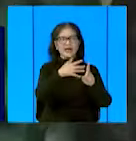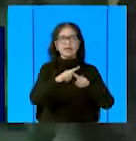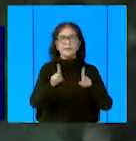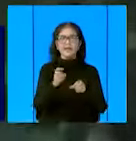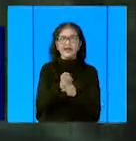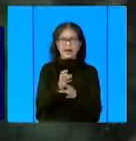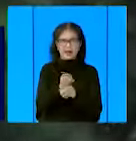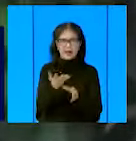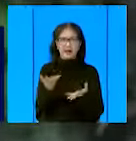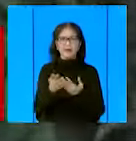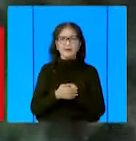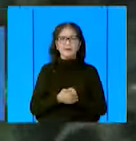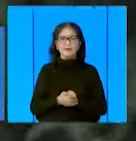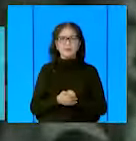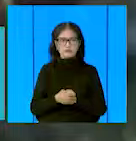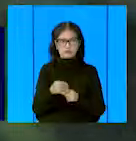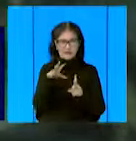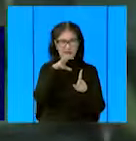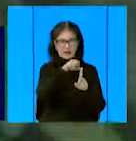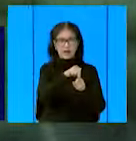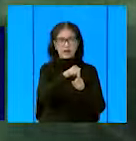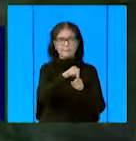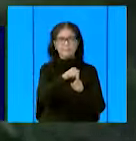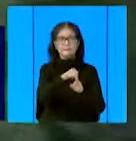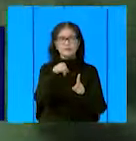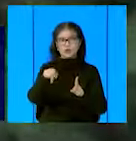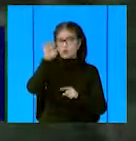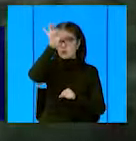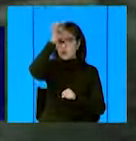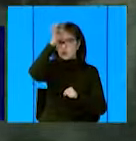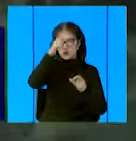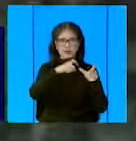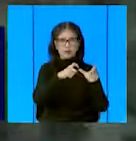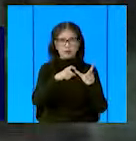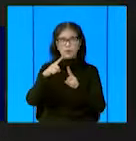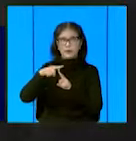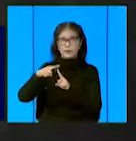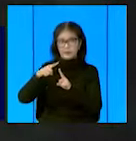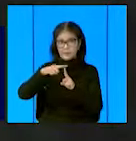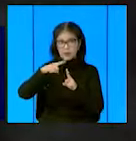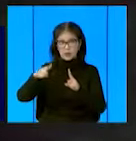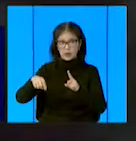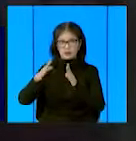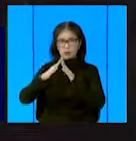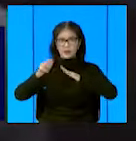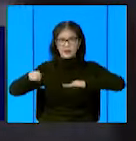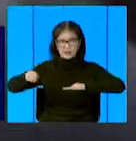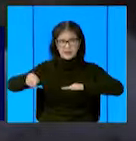kehilangan jejak. Untuk menangkap Sandit, aparat gabungan TNI Polri, Satpol PP, hingga petugas Kejaksaan Sarolangun dikerahkan.